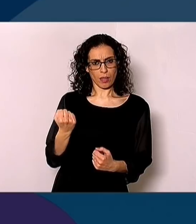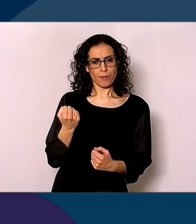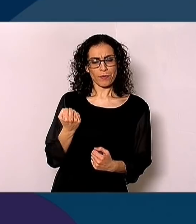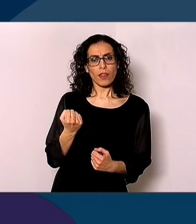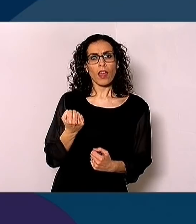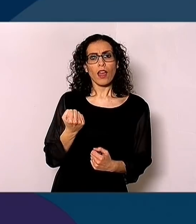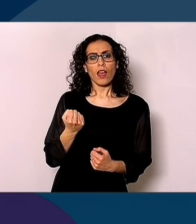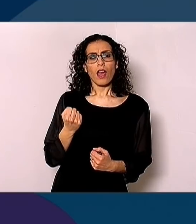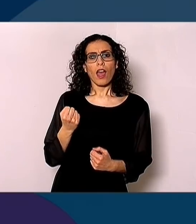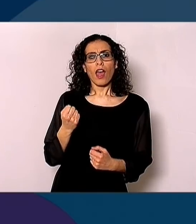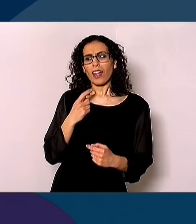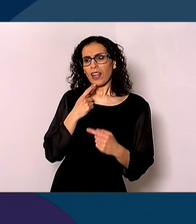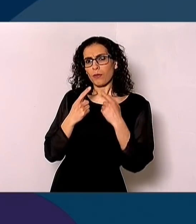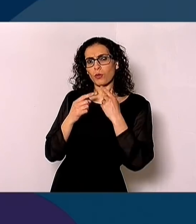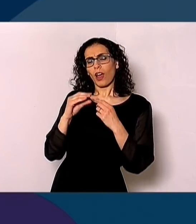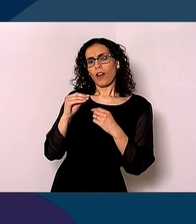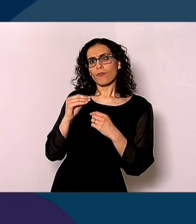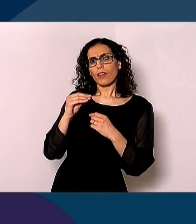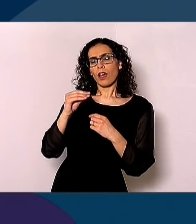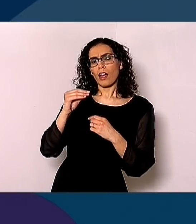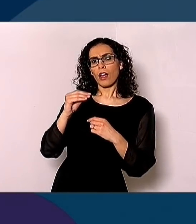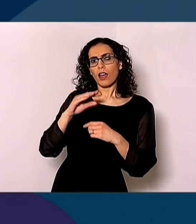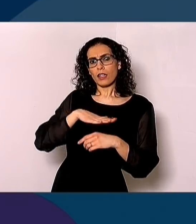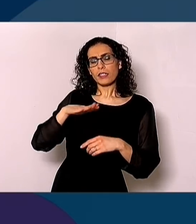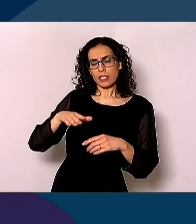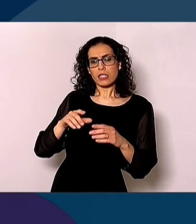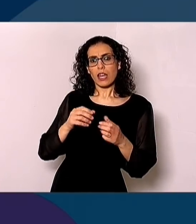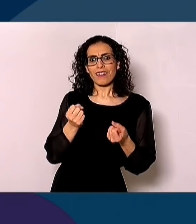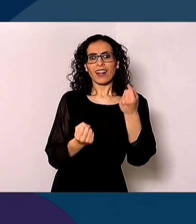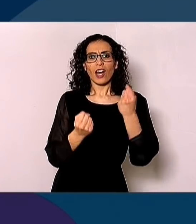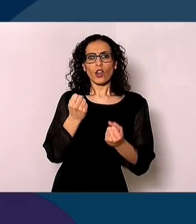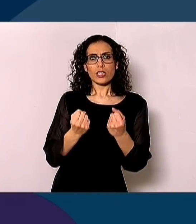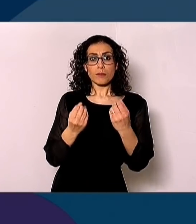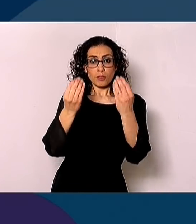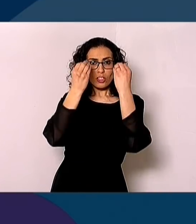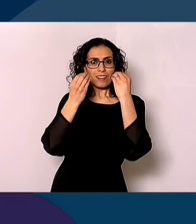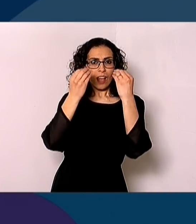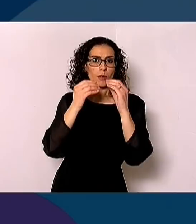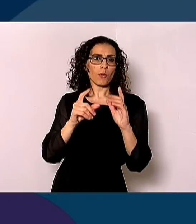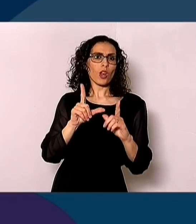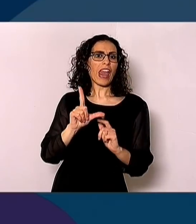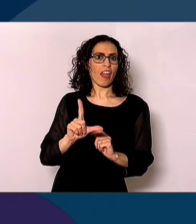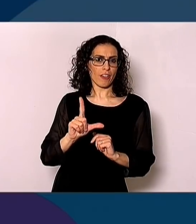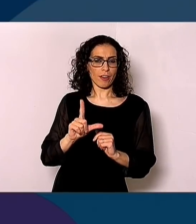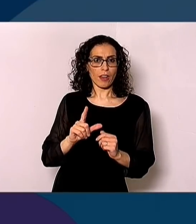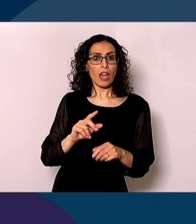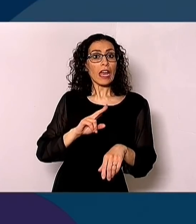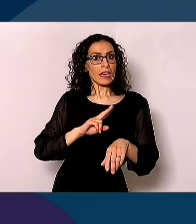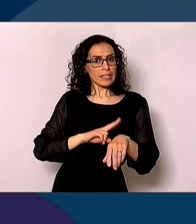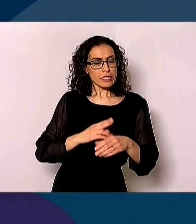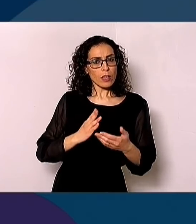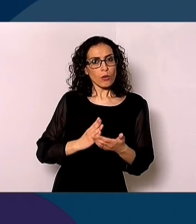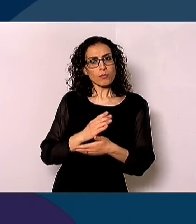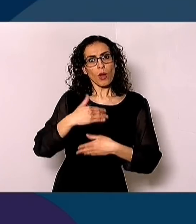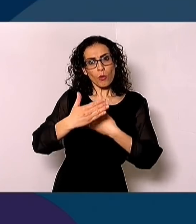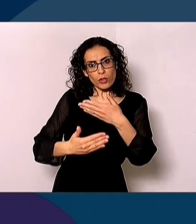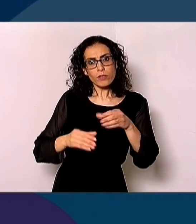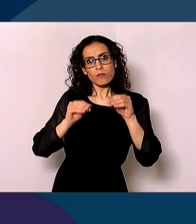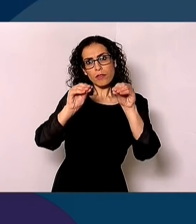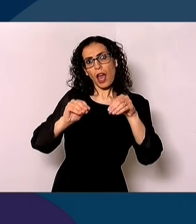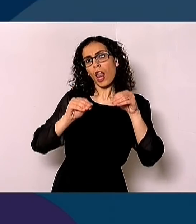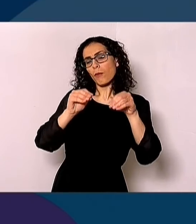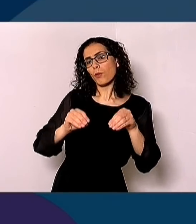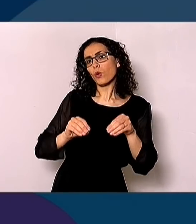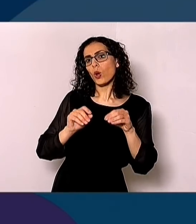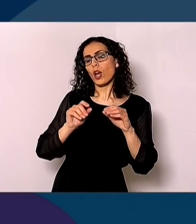diversi instructors dal-għodu dwar jekk kienu involuti fir-regola biex instructors jerġgħu jibdew jagħtu lezzjonijiet tal-karozza. Anke